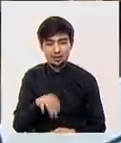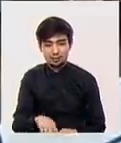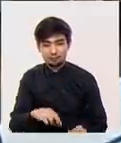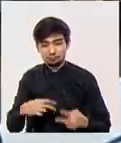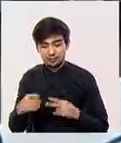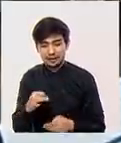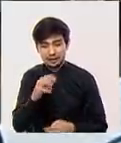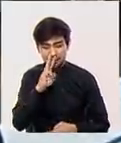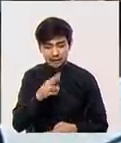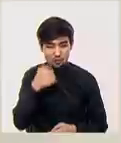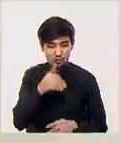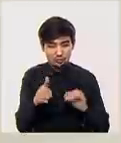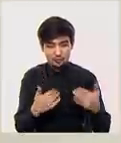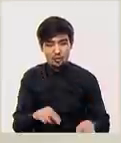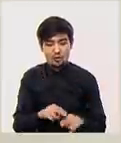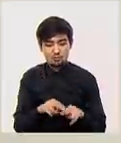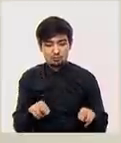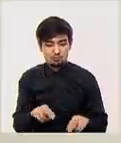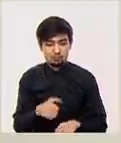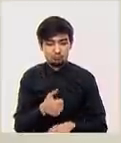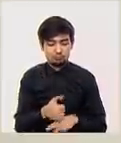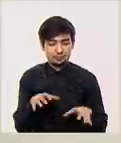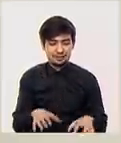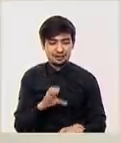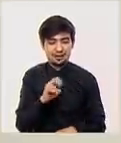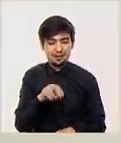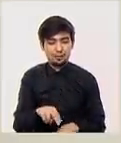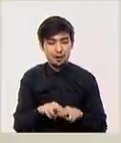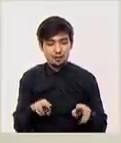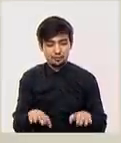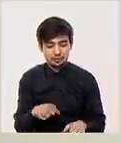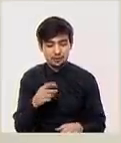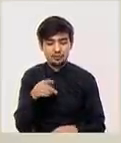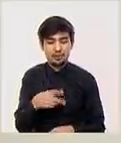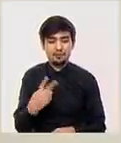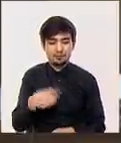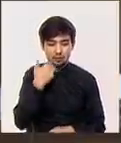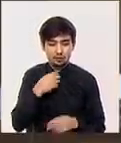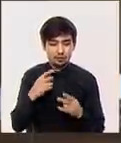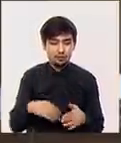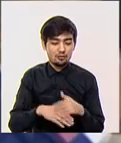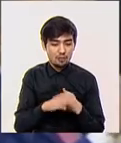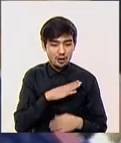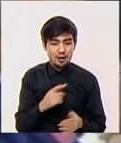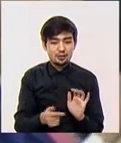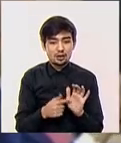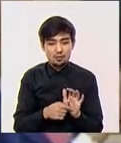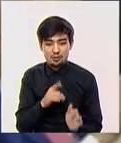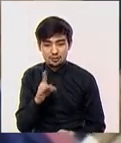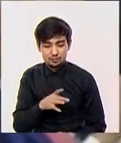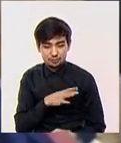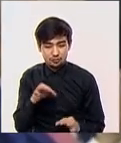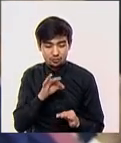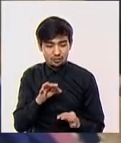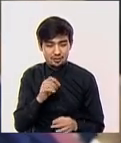года стала председателем Сената парламента. Полномочия сложила в 2020 году. Депутатом 7-го созыва и членом